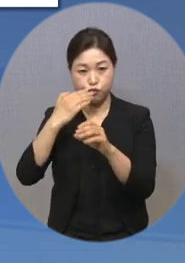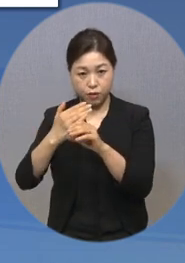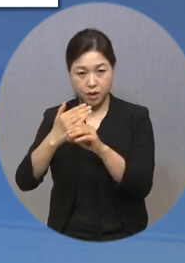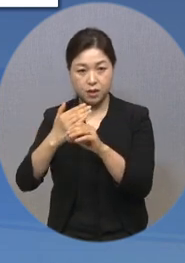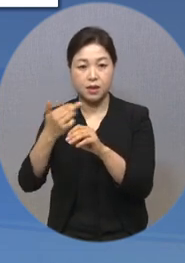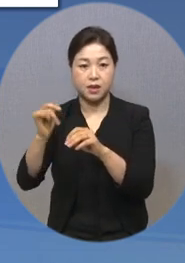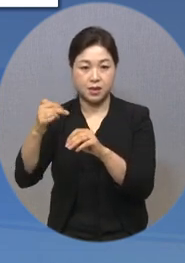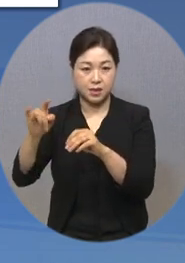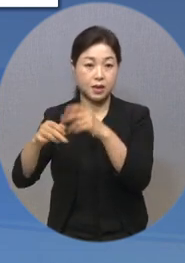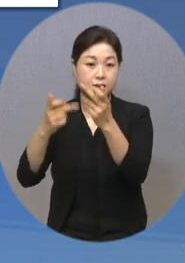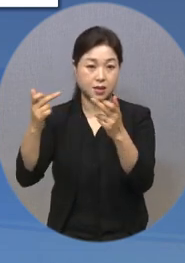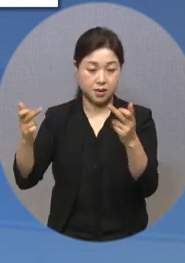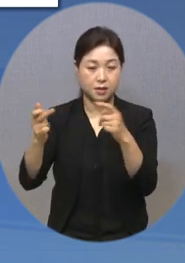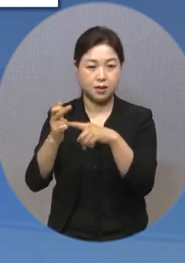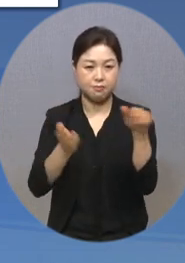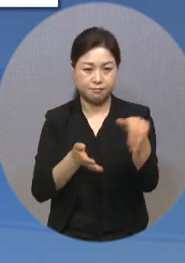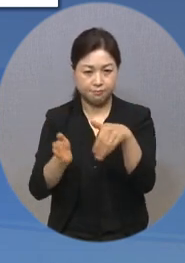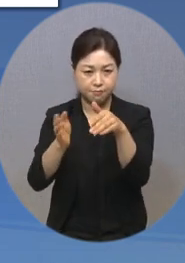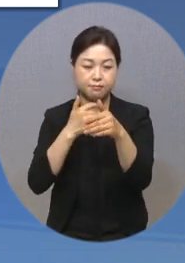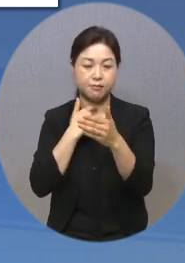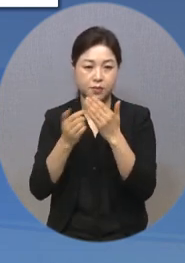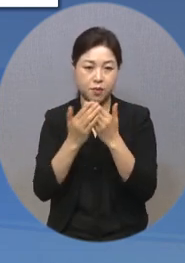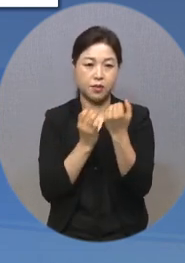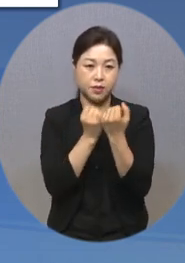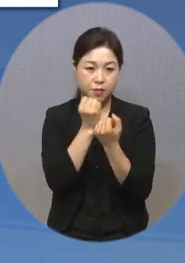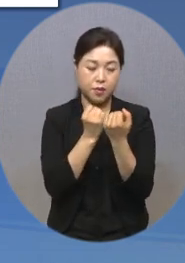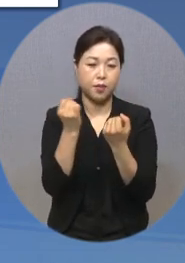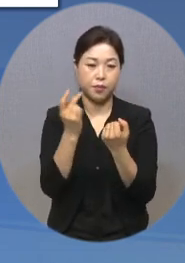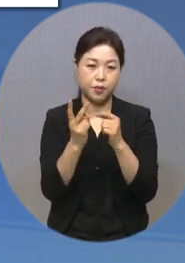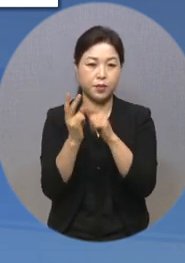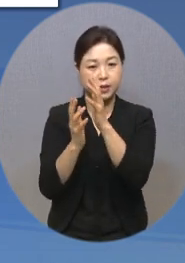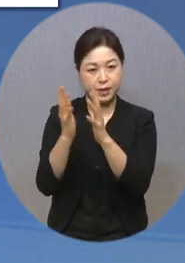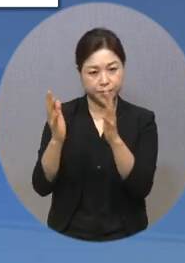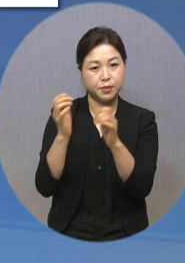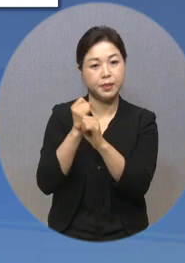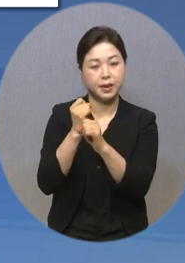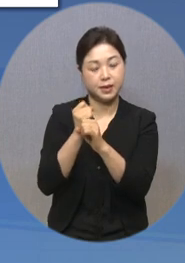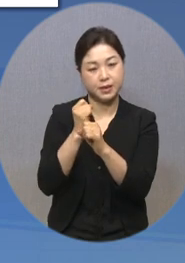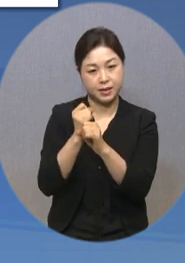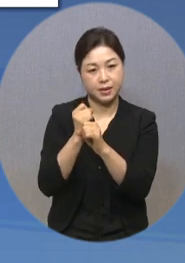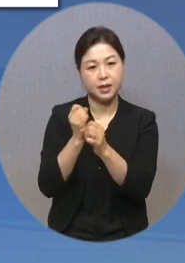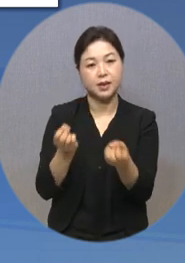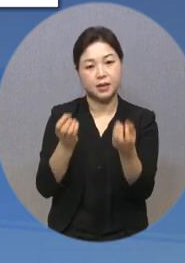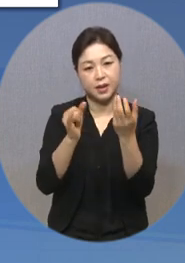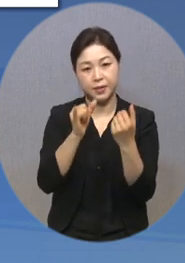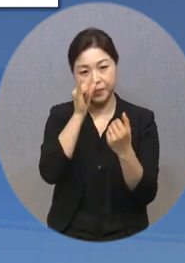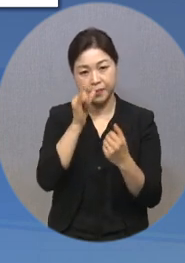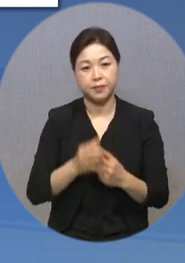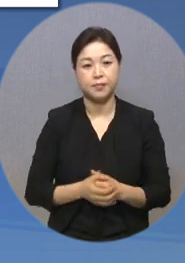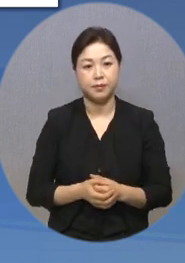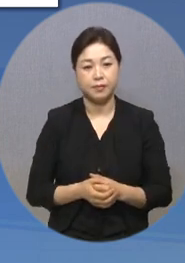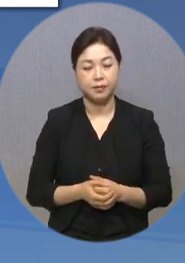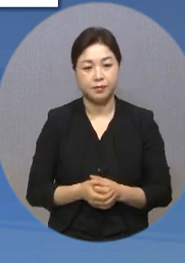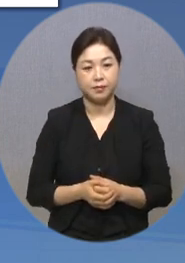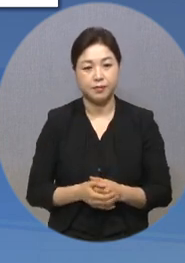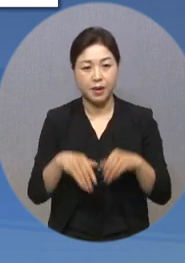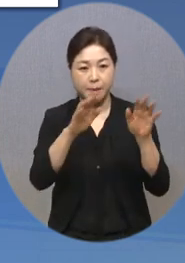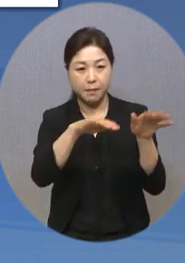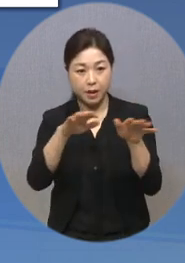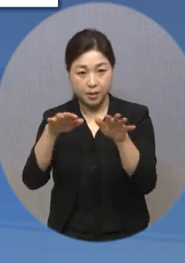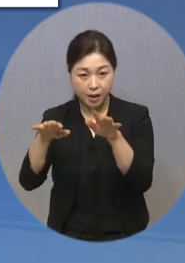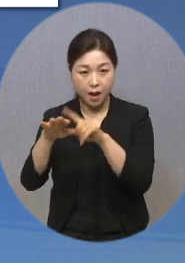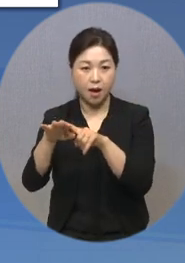매장 산에서는 탐방로 체험과 해설 안료 식물 만들기 행사가 진행됩니다 태양과 해상국립공원